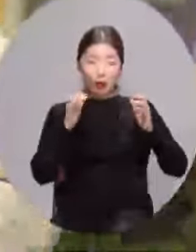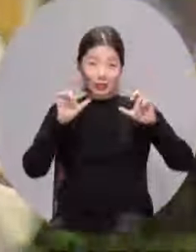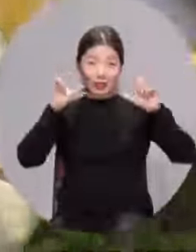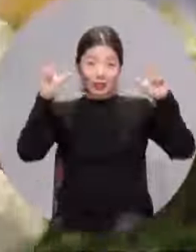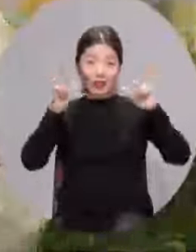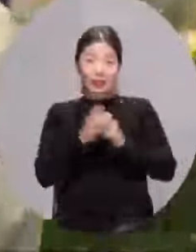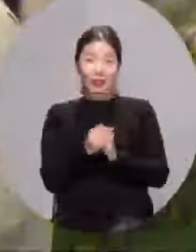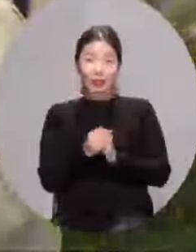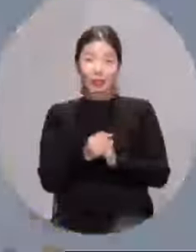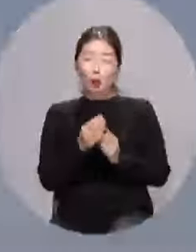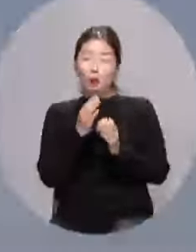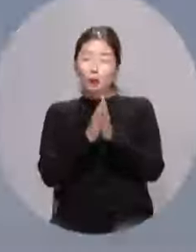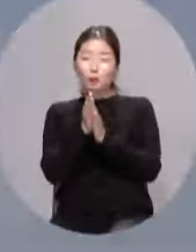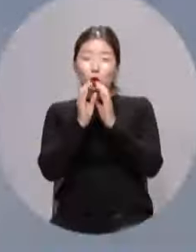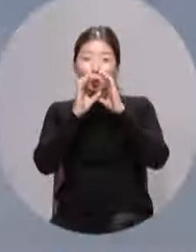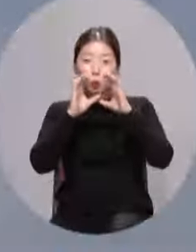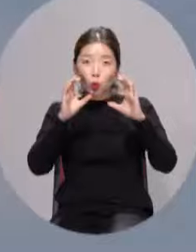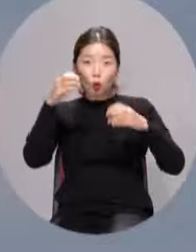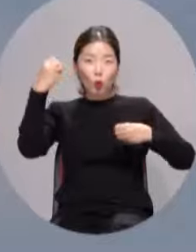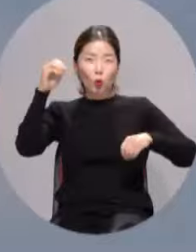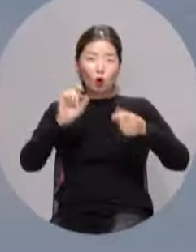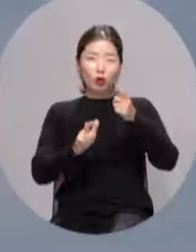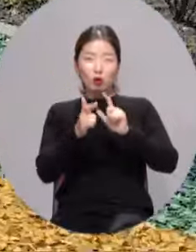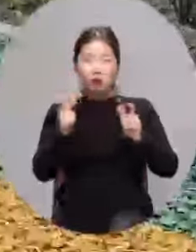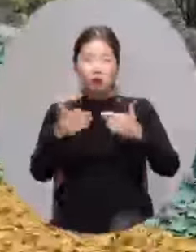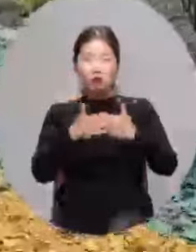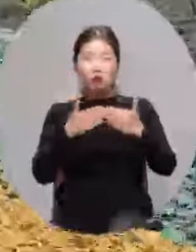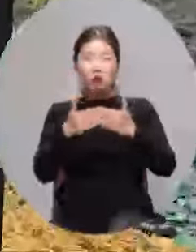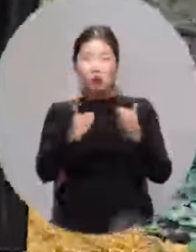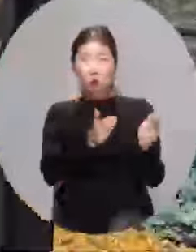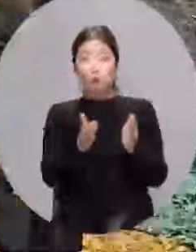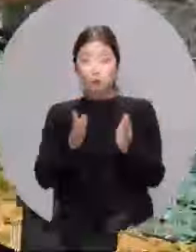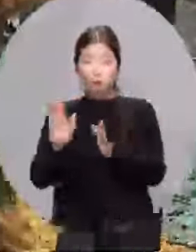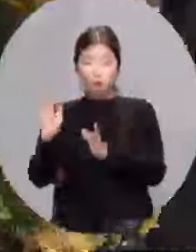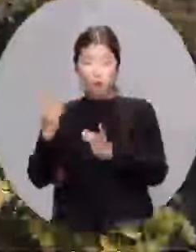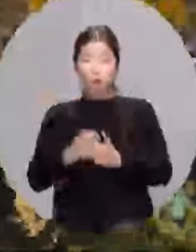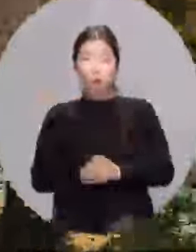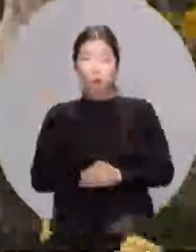어린이날에는 비눗방울과 아동극 공연 등 다채로운 체험 행사도 마련된